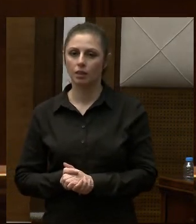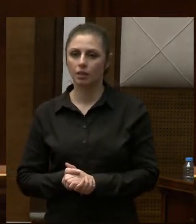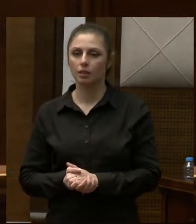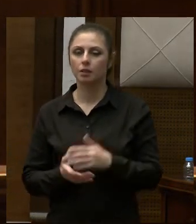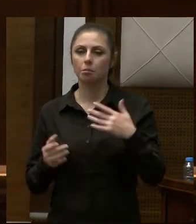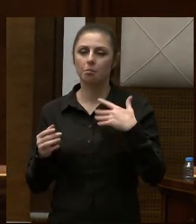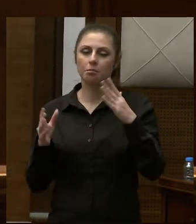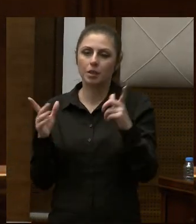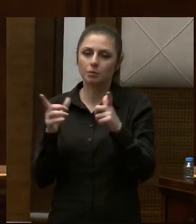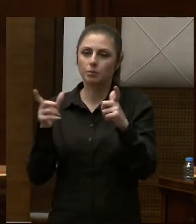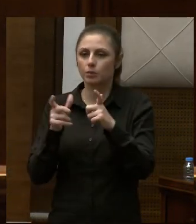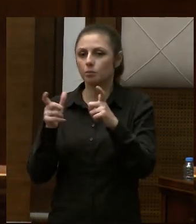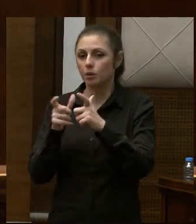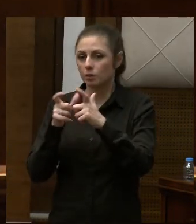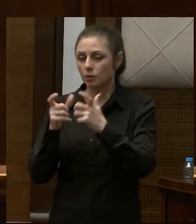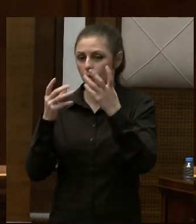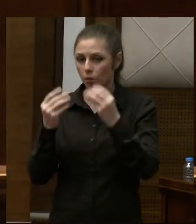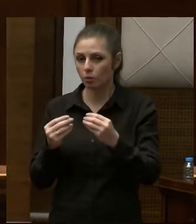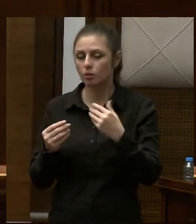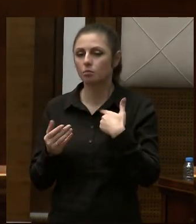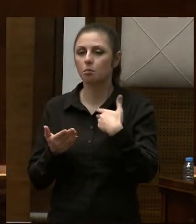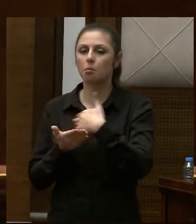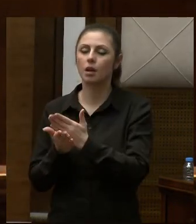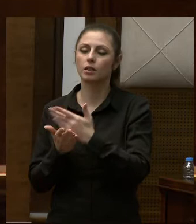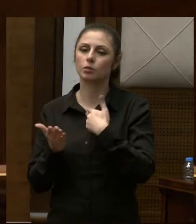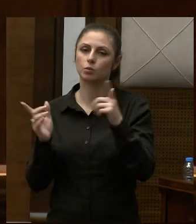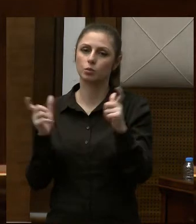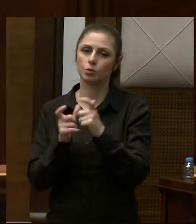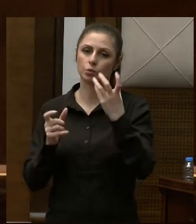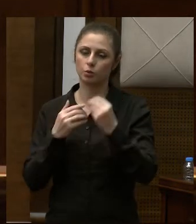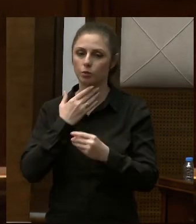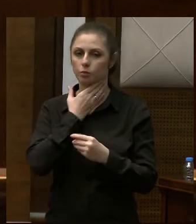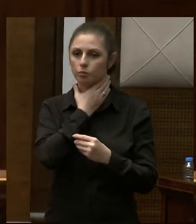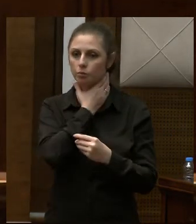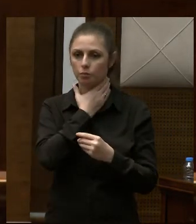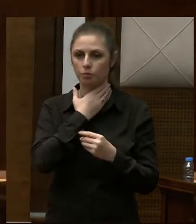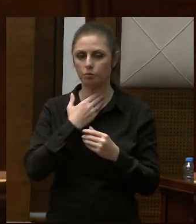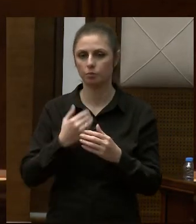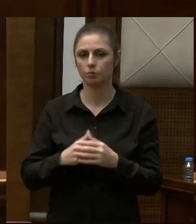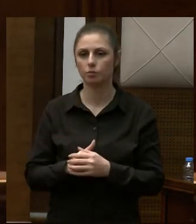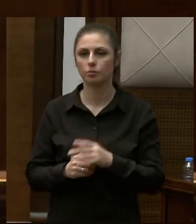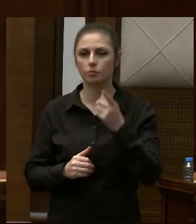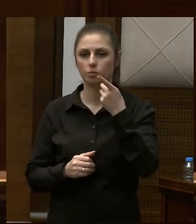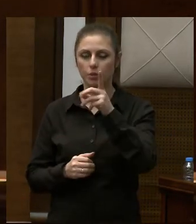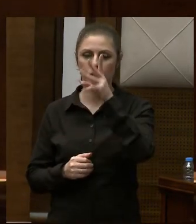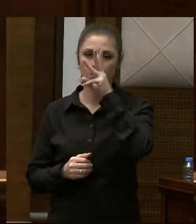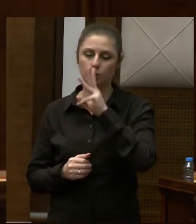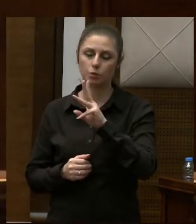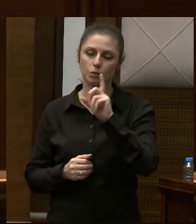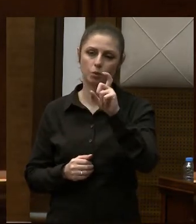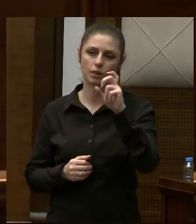pasta küçüldü. Küçülen pastadan bize de gelen pay küçüldü. Kimlere? 1398